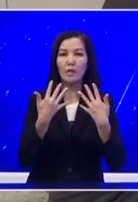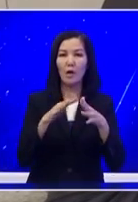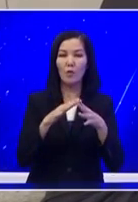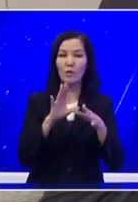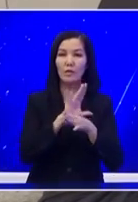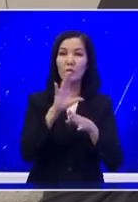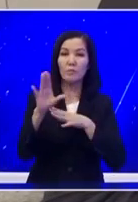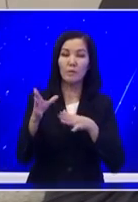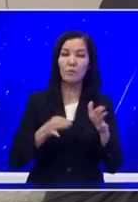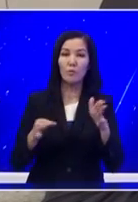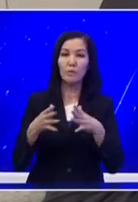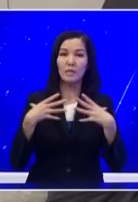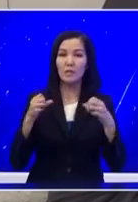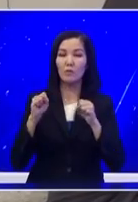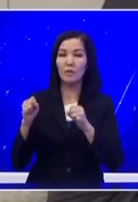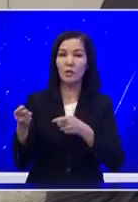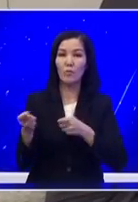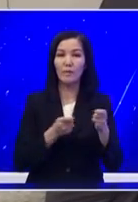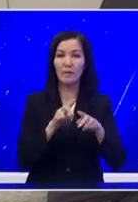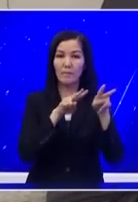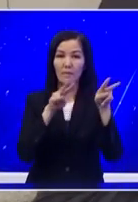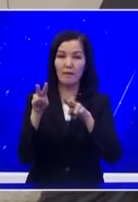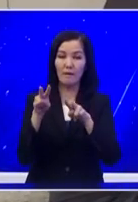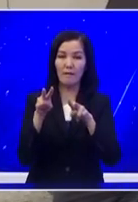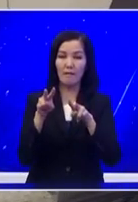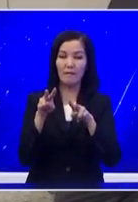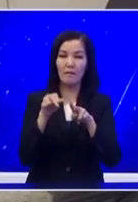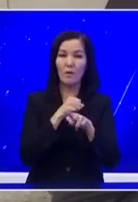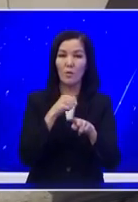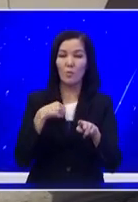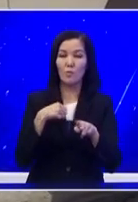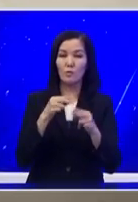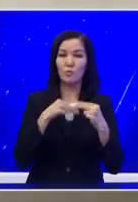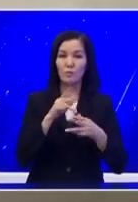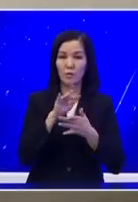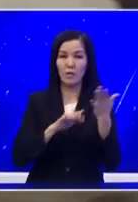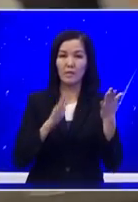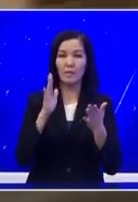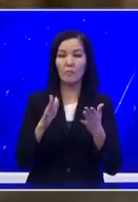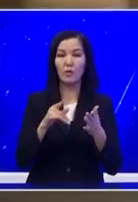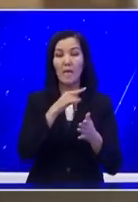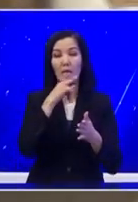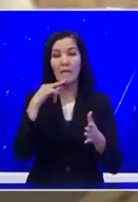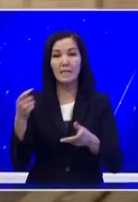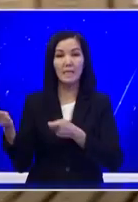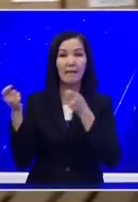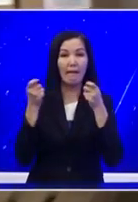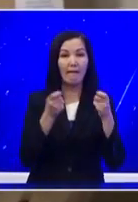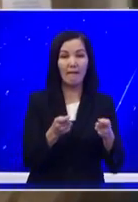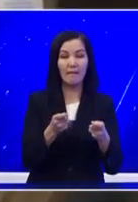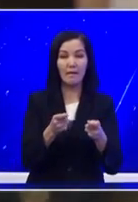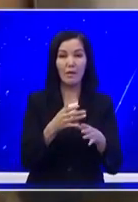жеткізілуін облысымыздың денсаулық сақтау басқармасы қадағалап, тиісті өз жұмысына қарай жалғастыратын болады. Ресей елінен жіберілген гуманитарлық